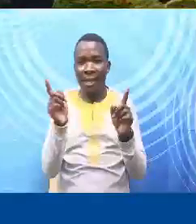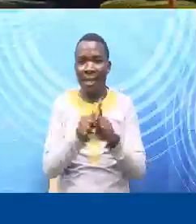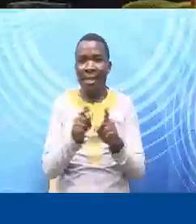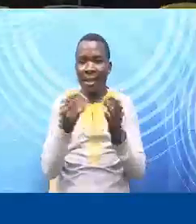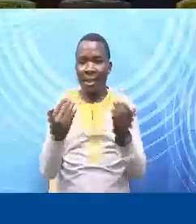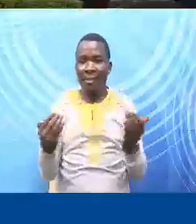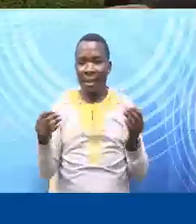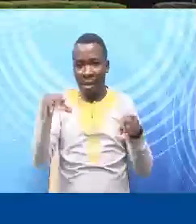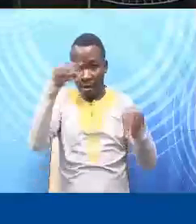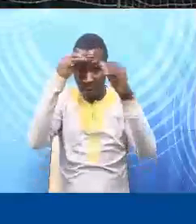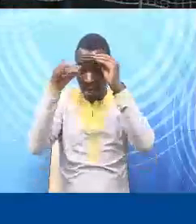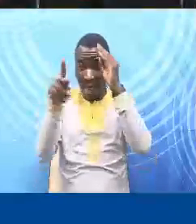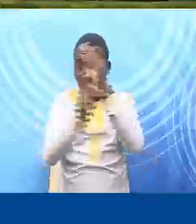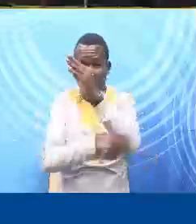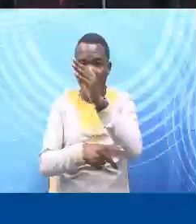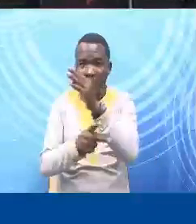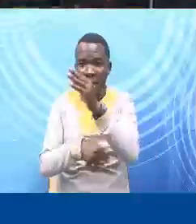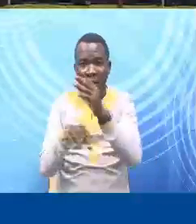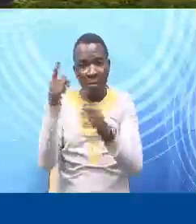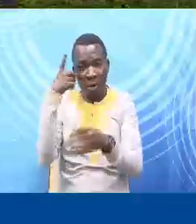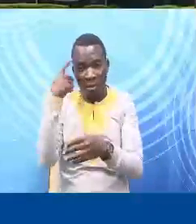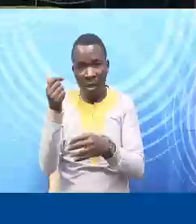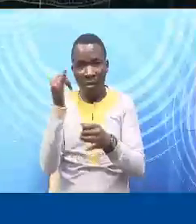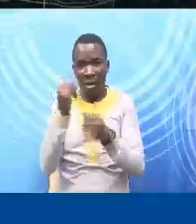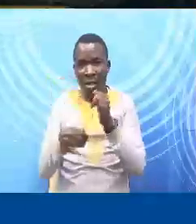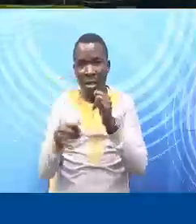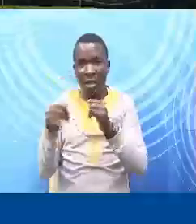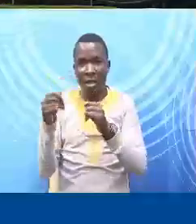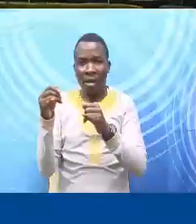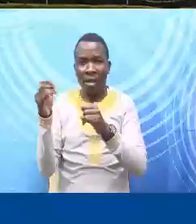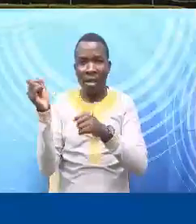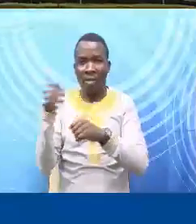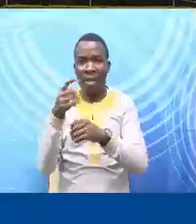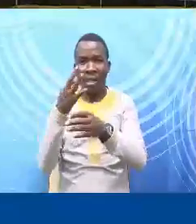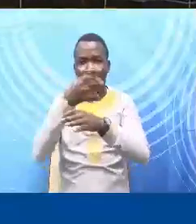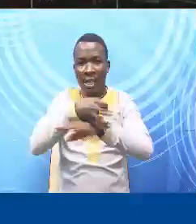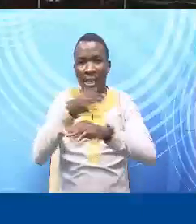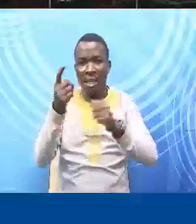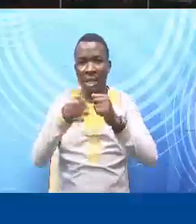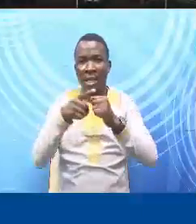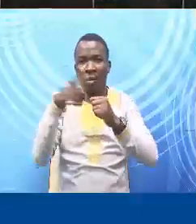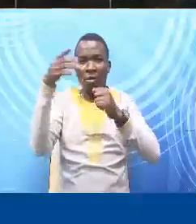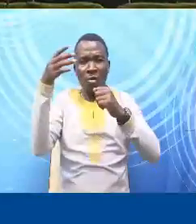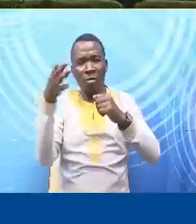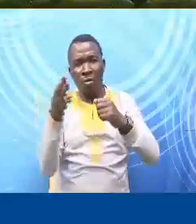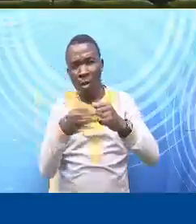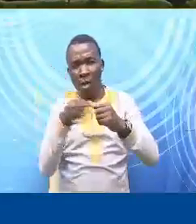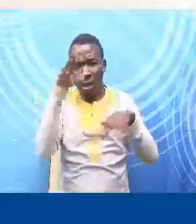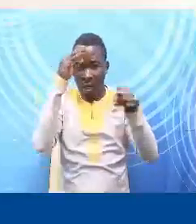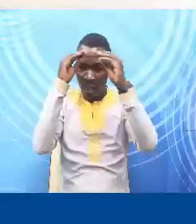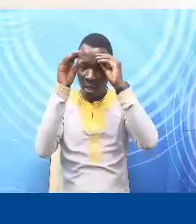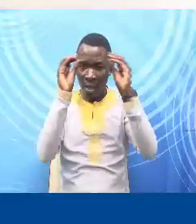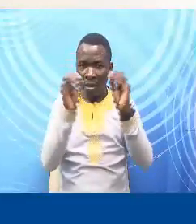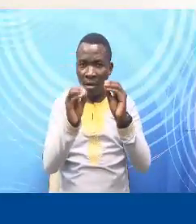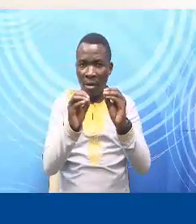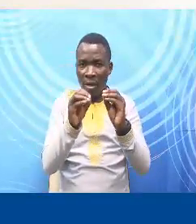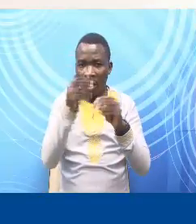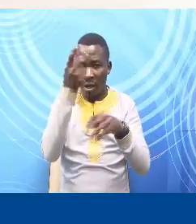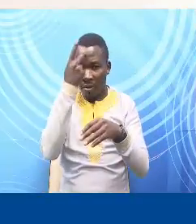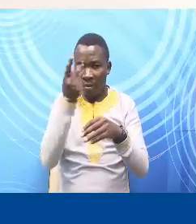mu ntara barabizi ko bari bamaze hafi amezi arenga 6-8 gutyo batiga ababyeyi twakiriye